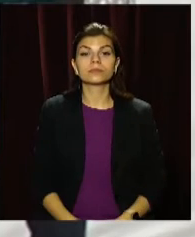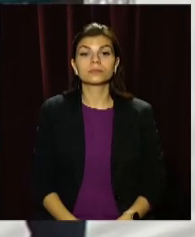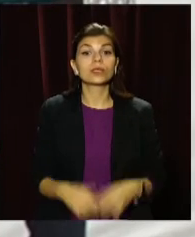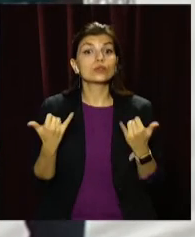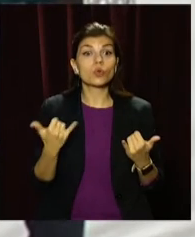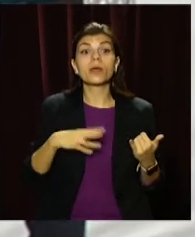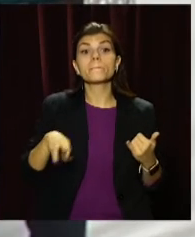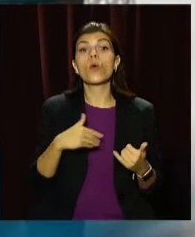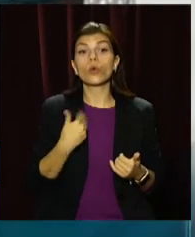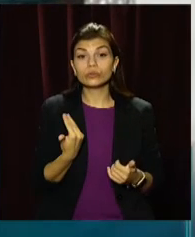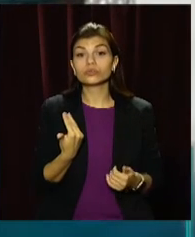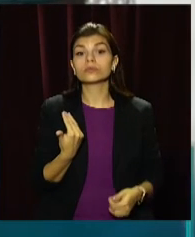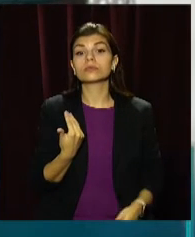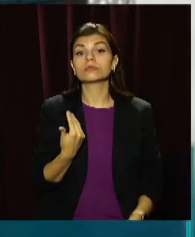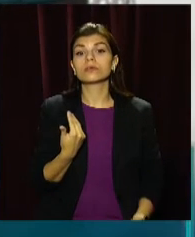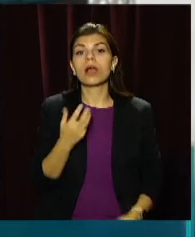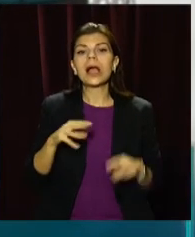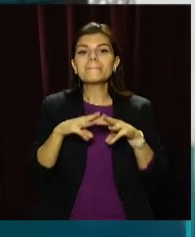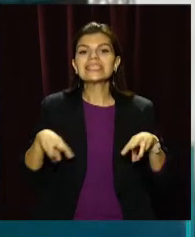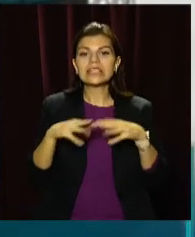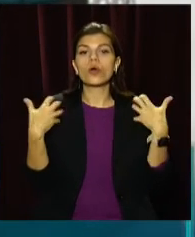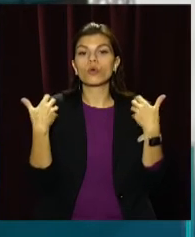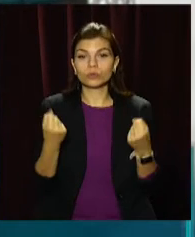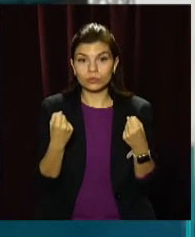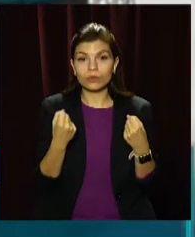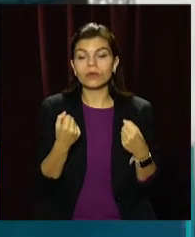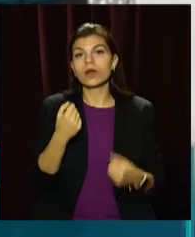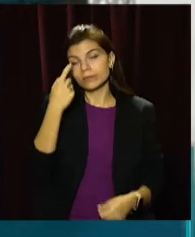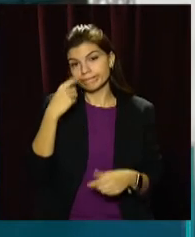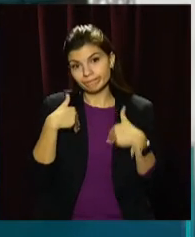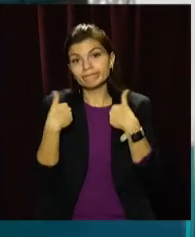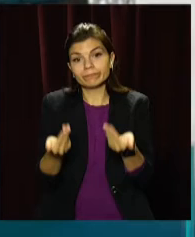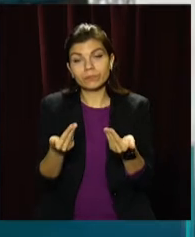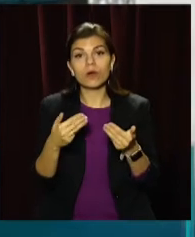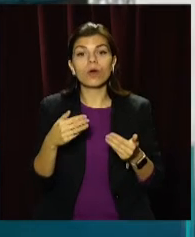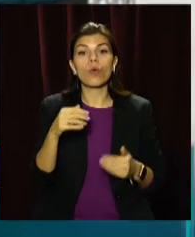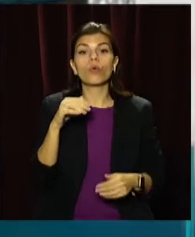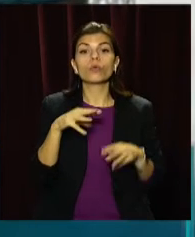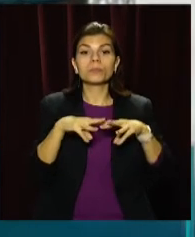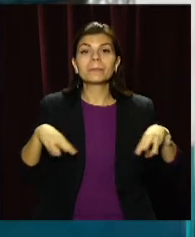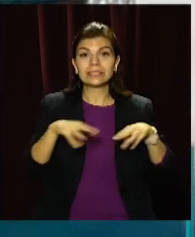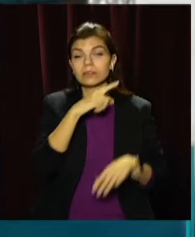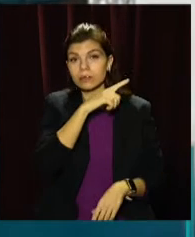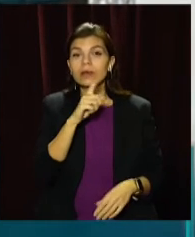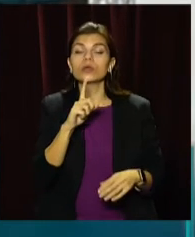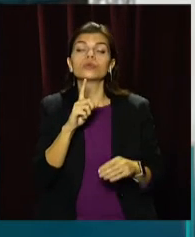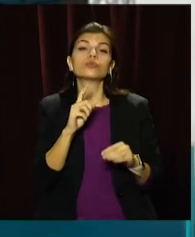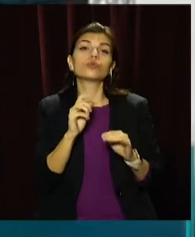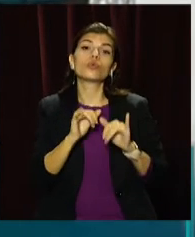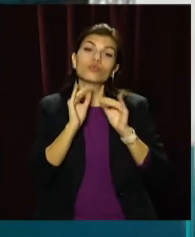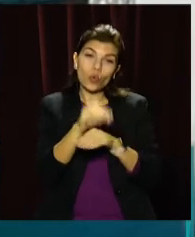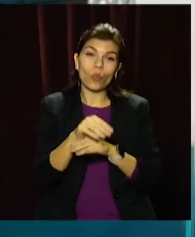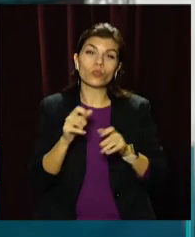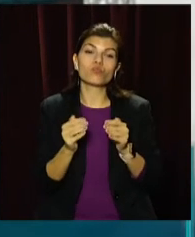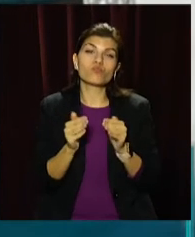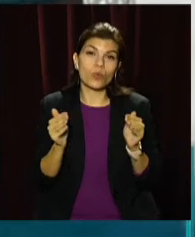Сьогодні ми хочемо, як Міністерство охорони здоров'я, запропонувати уряду встановити додаткові карантинні обмеження